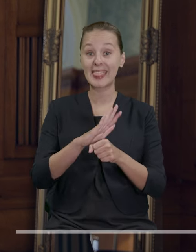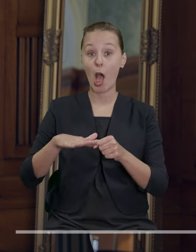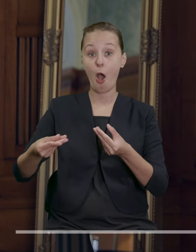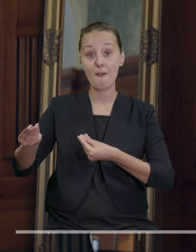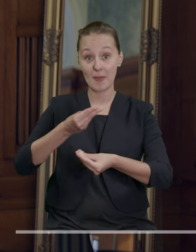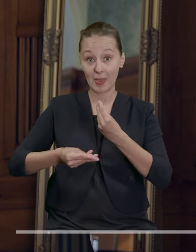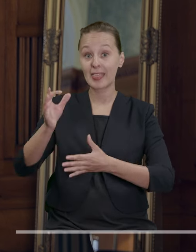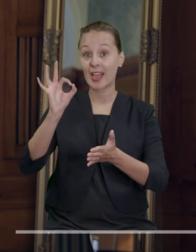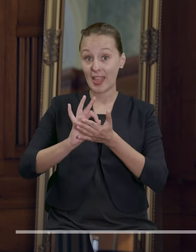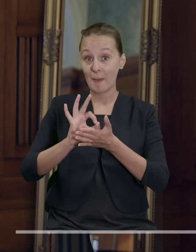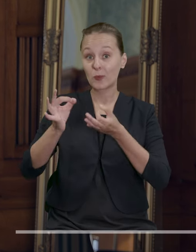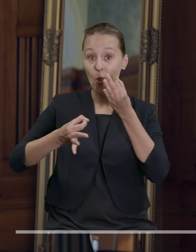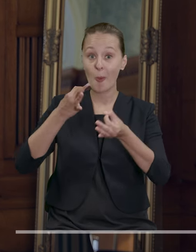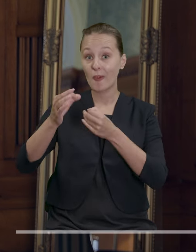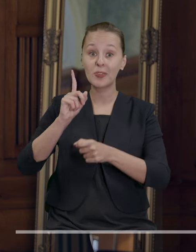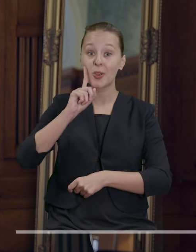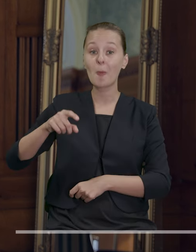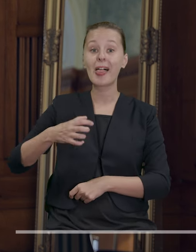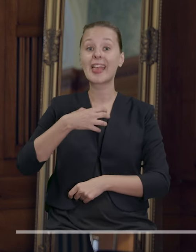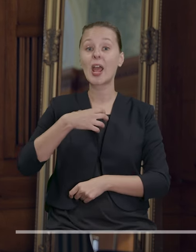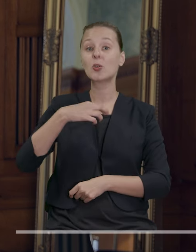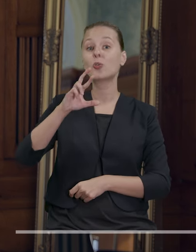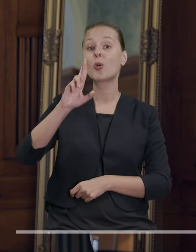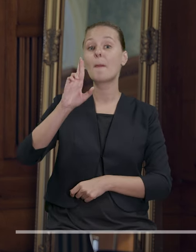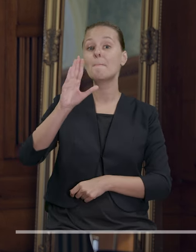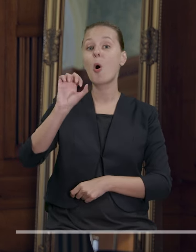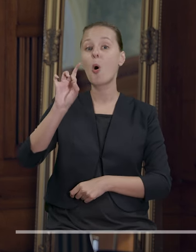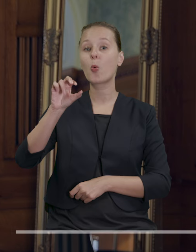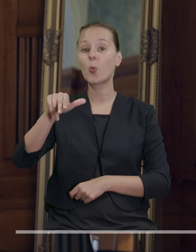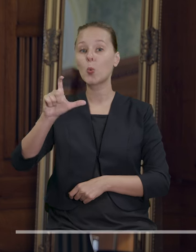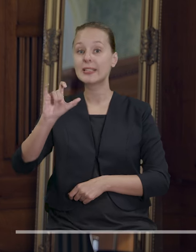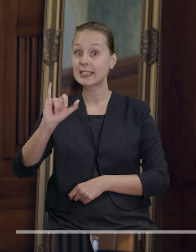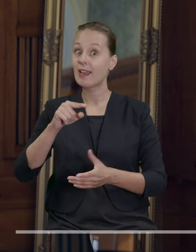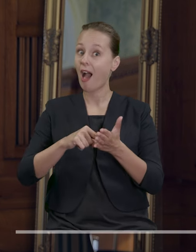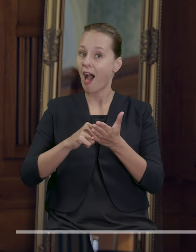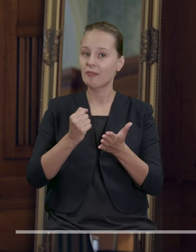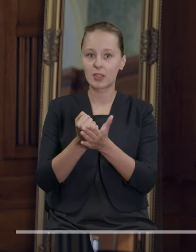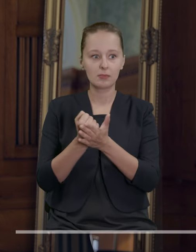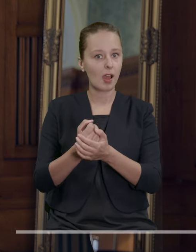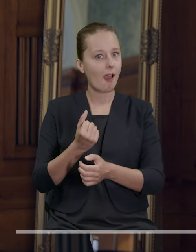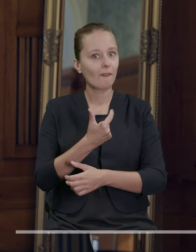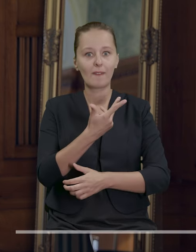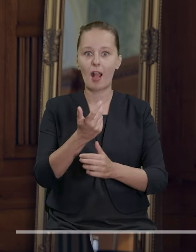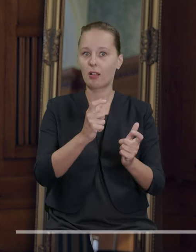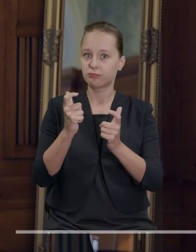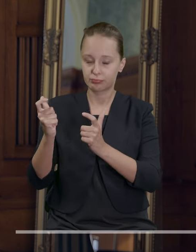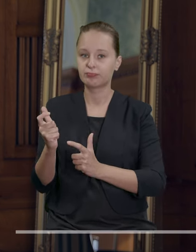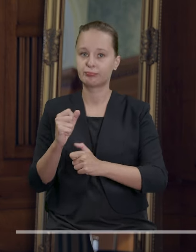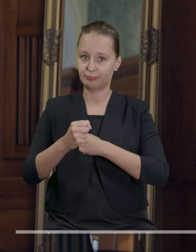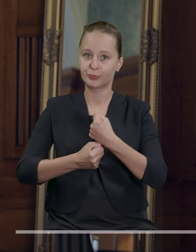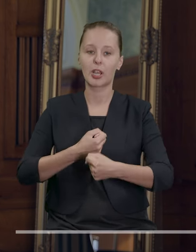na pewno mówił pan rektor Bogucki, ale dzieje się w tym aspekcie bardzo